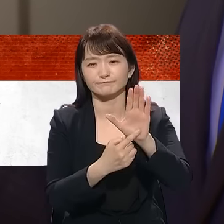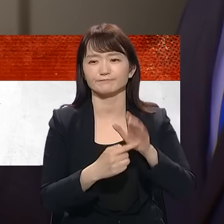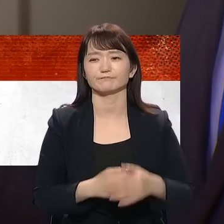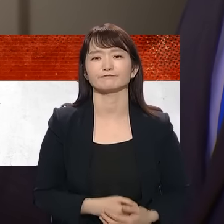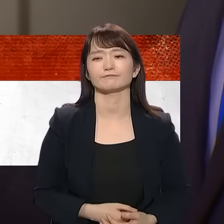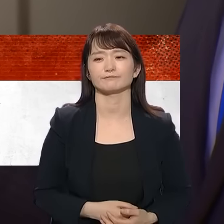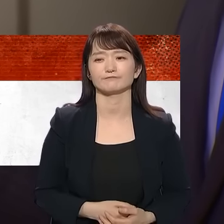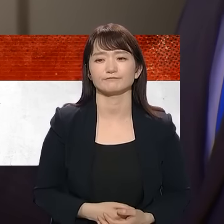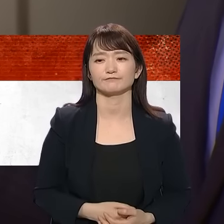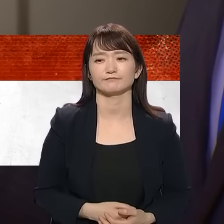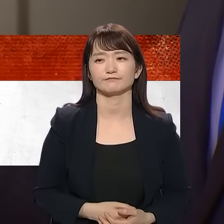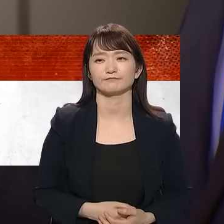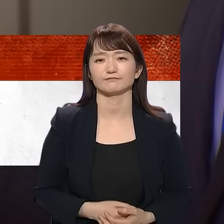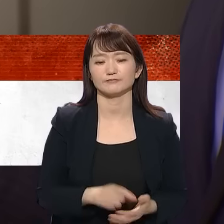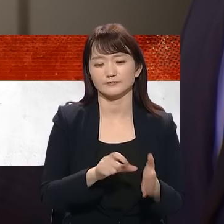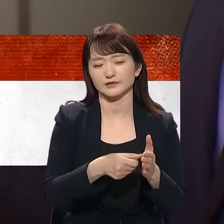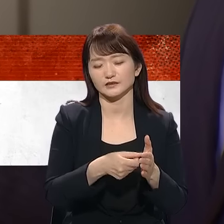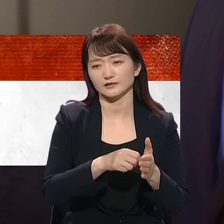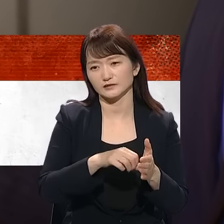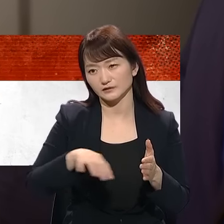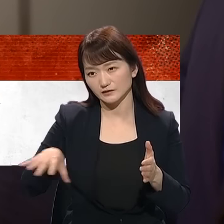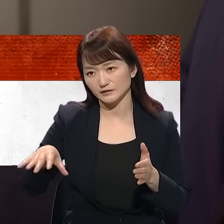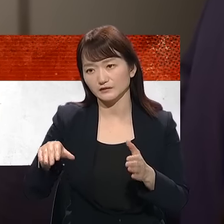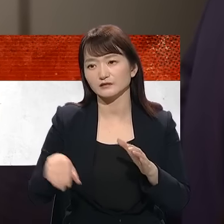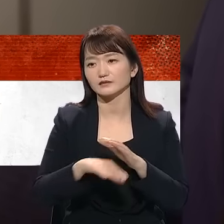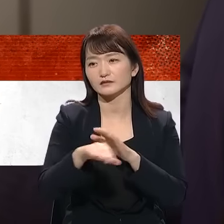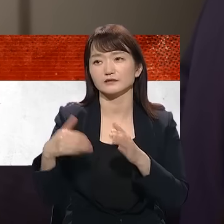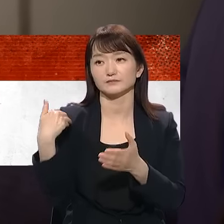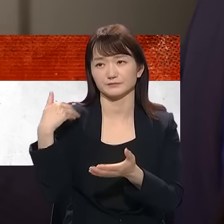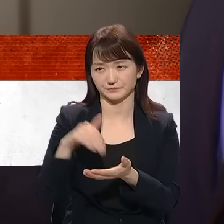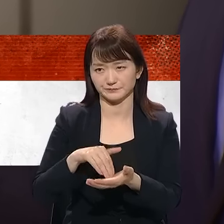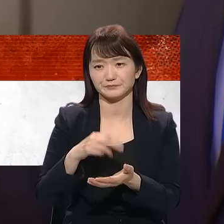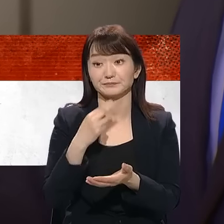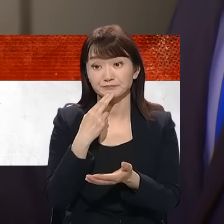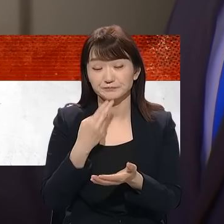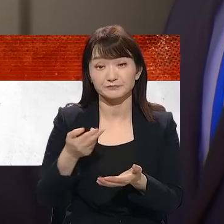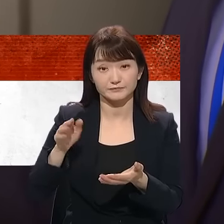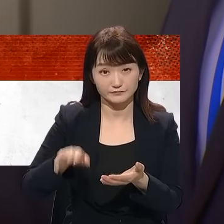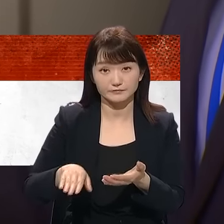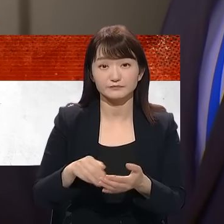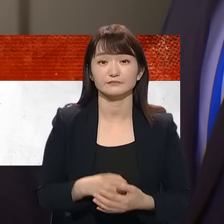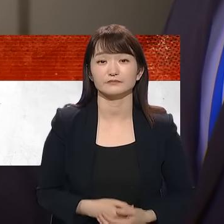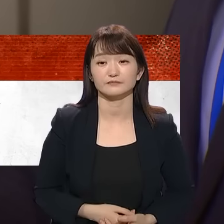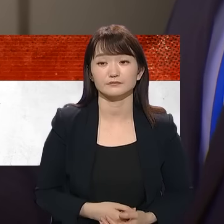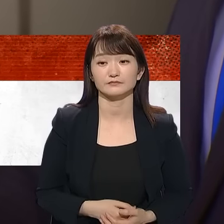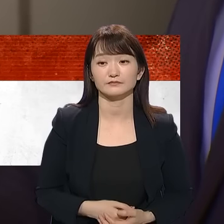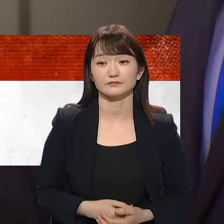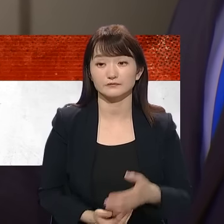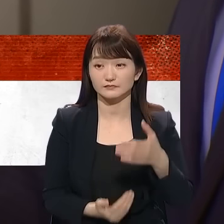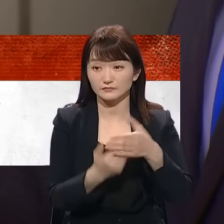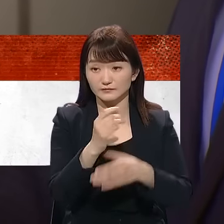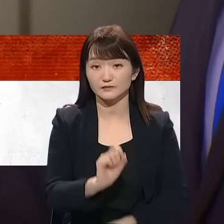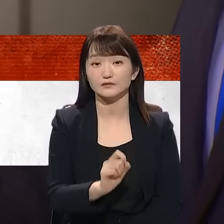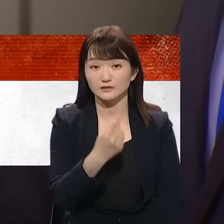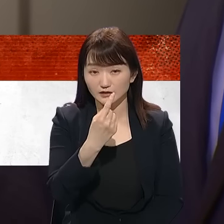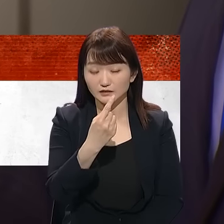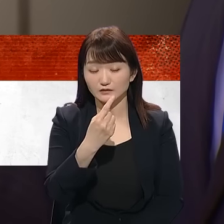비록 잃어버린 시간과 가정이 되돌릴 수는 없겠지만 어이 사건을 계기로